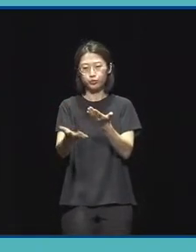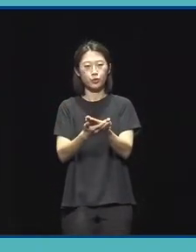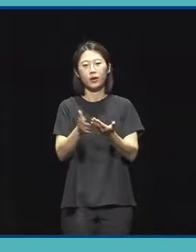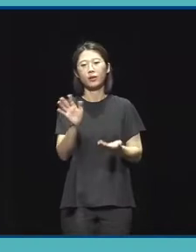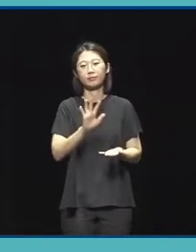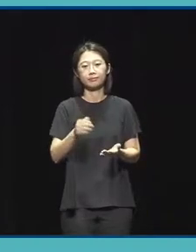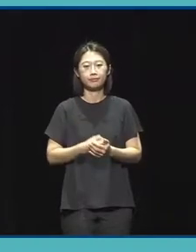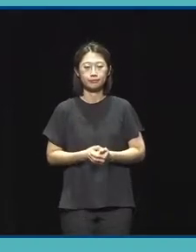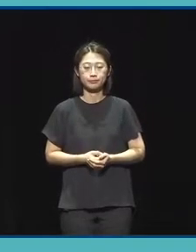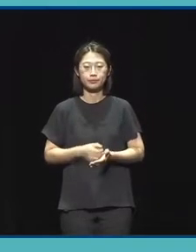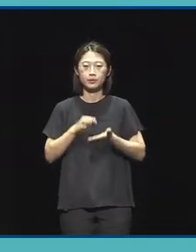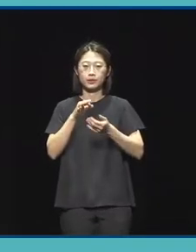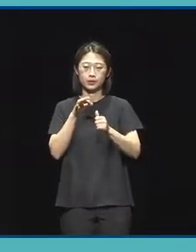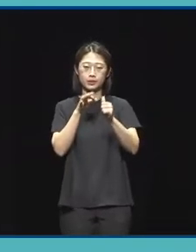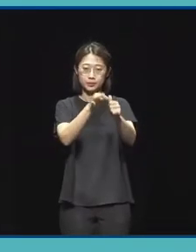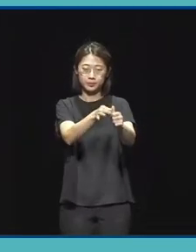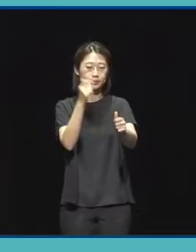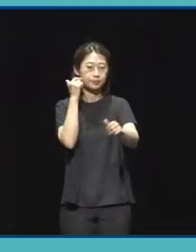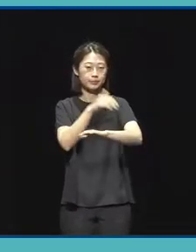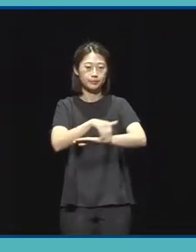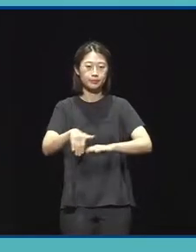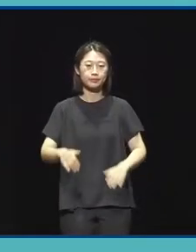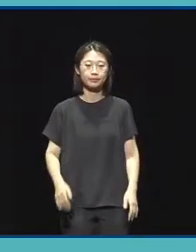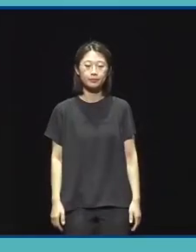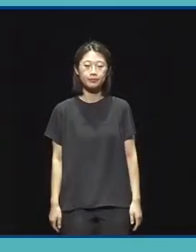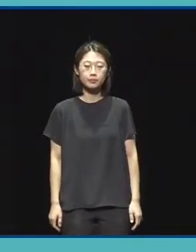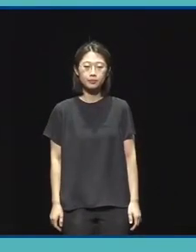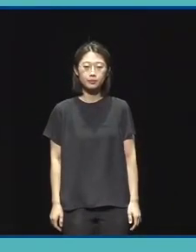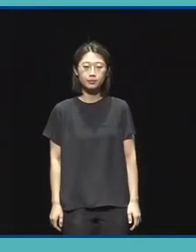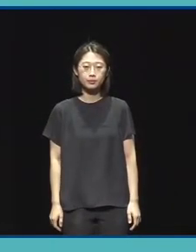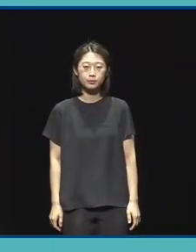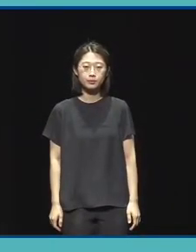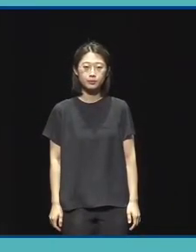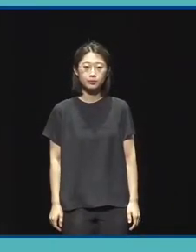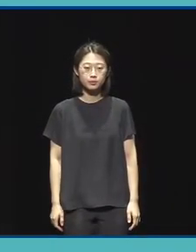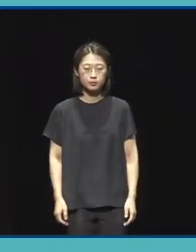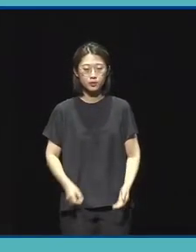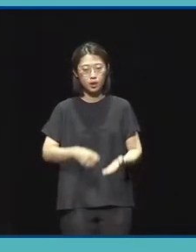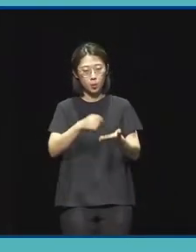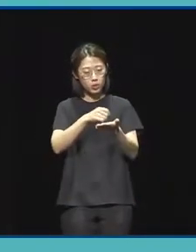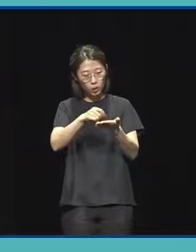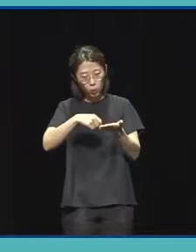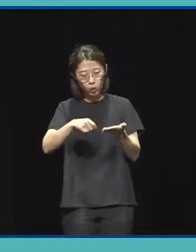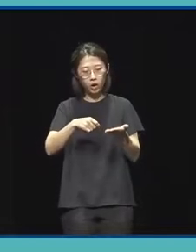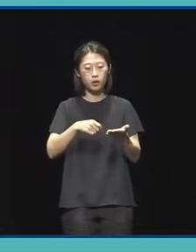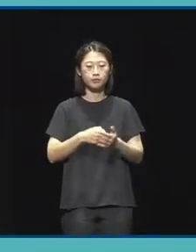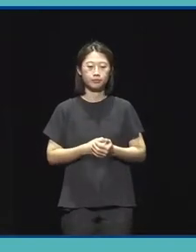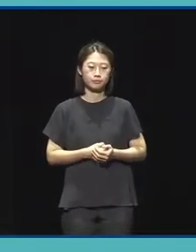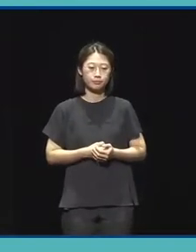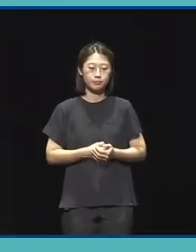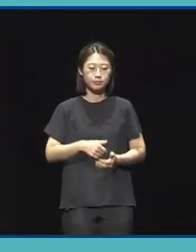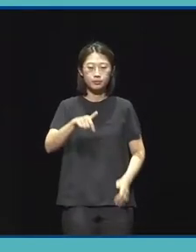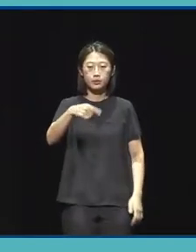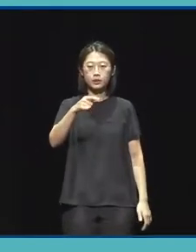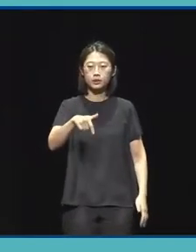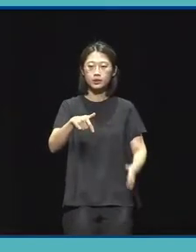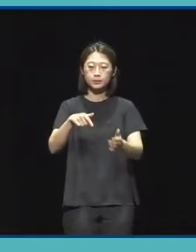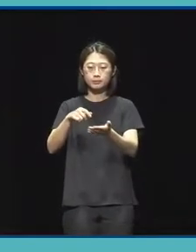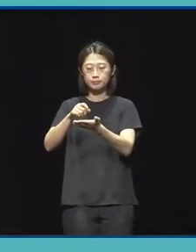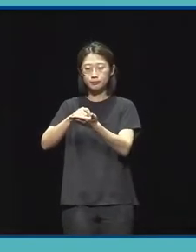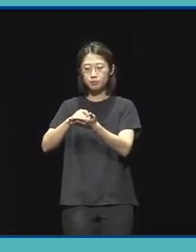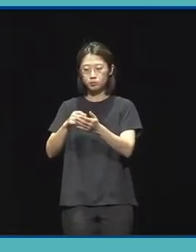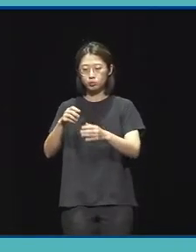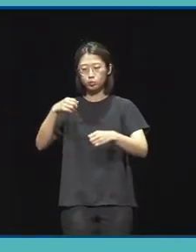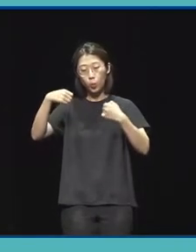인지해 주시면 감사하겠습니다 네 지원 대상은 극작가하고 작곡가 개인이구요 연극의 분야는 극작가로